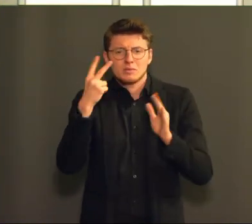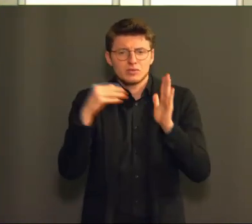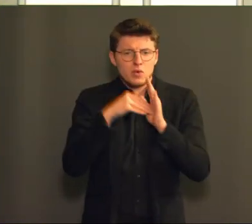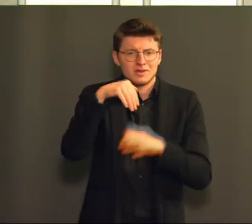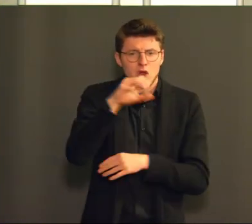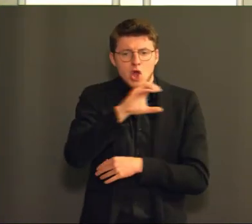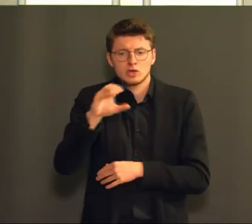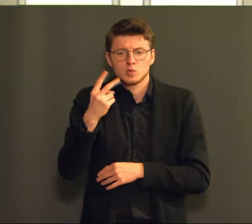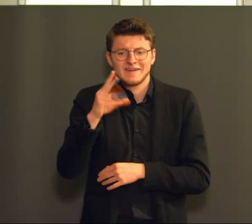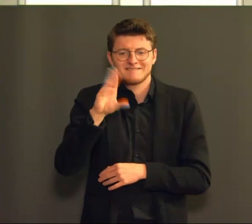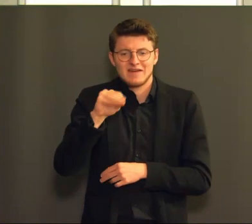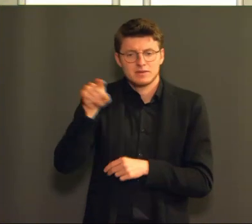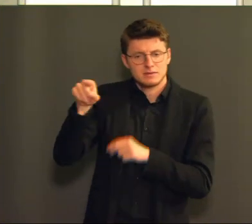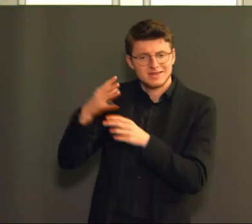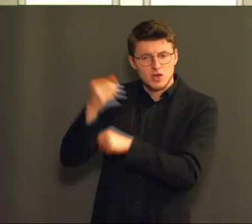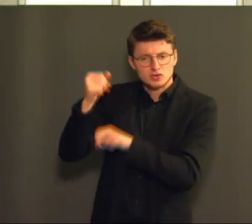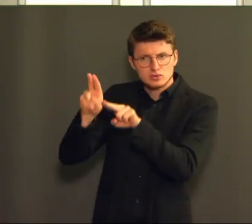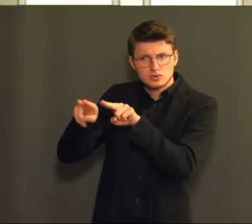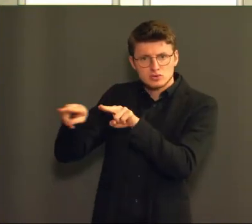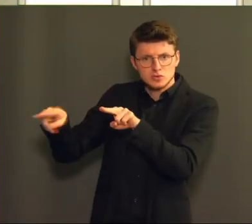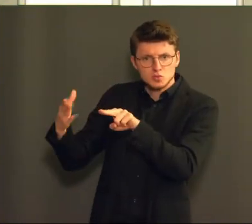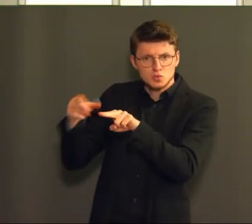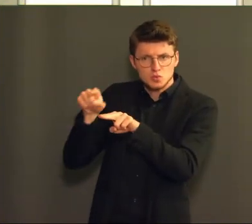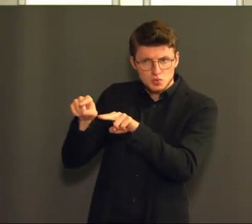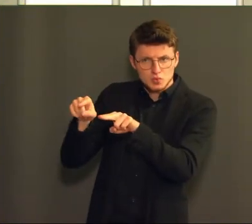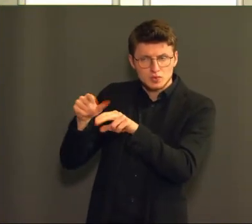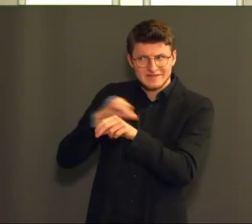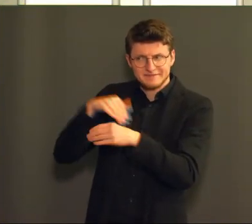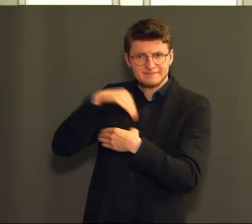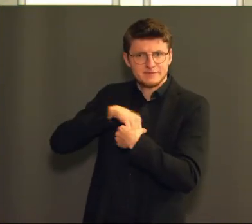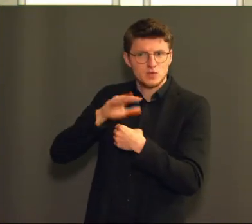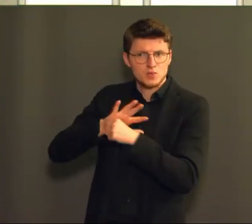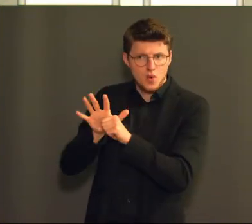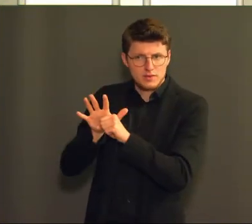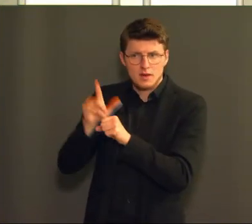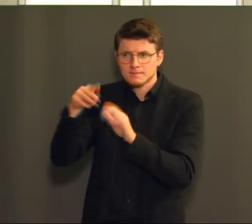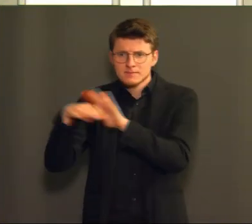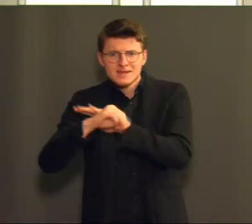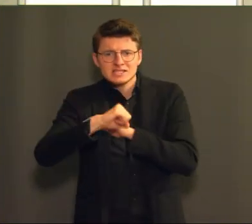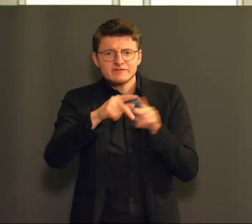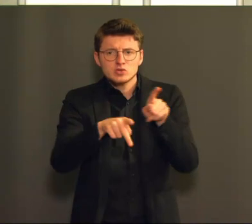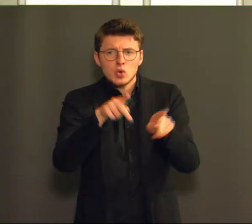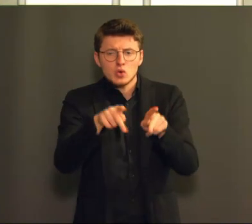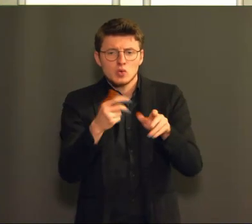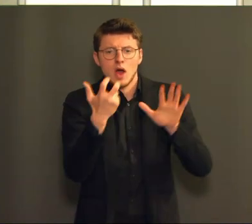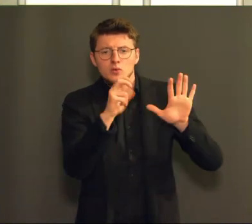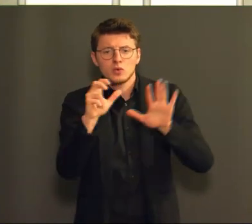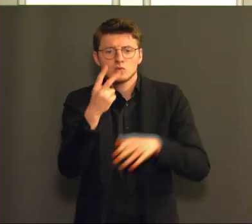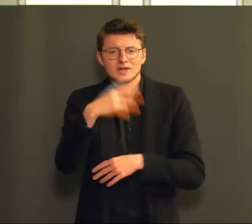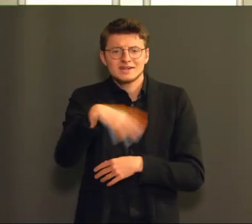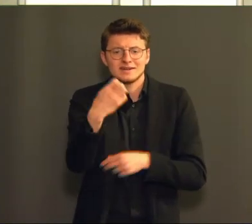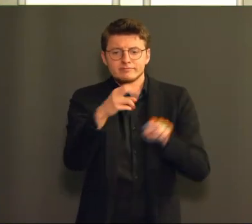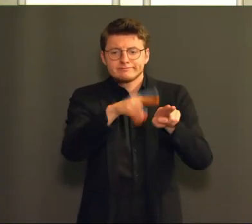2.952 patiënten met COVID in de Belgische ziekenhuizen, waarvan 892 op intensieve zorgen.